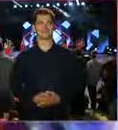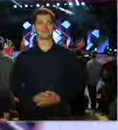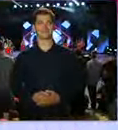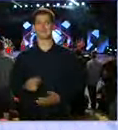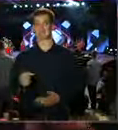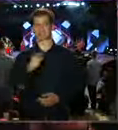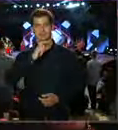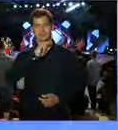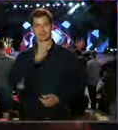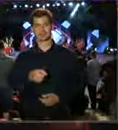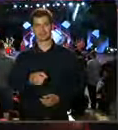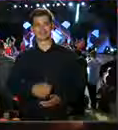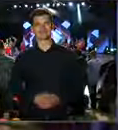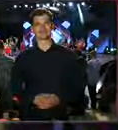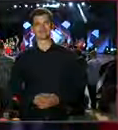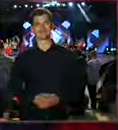Niewiarygodne!